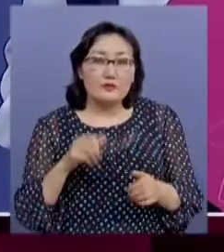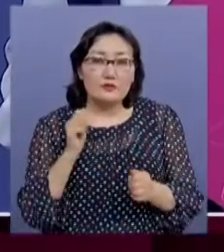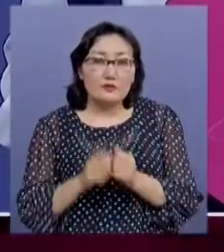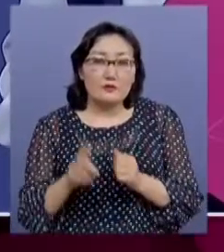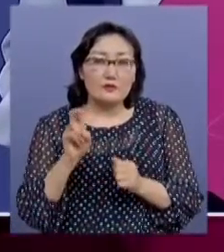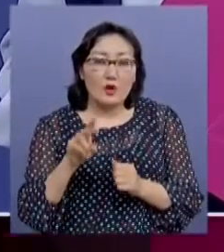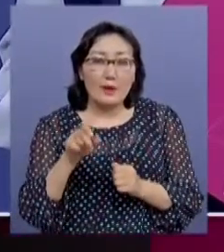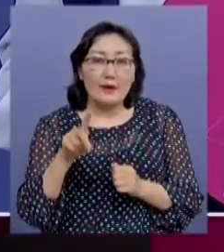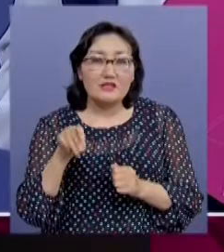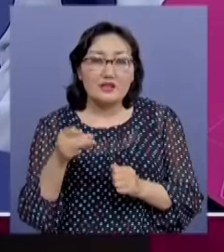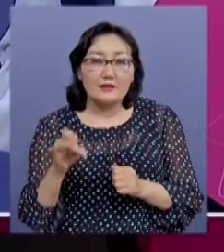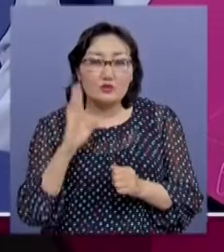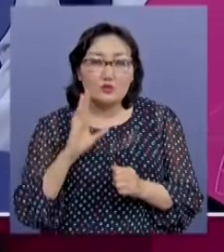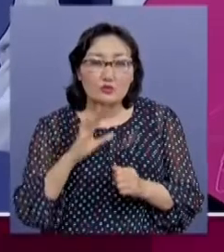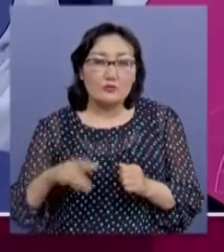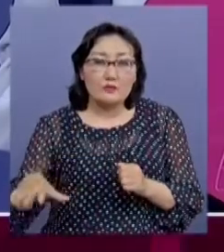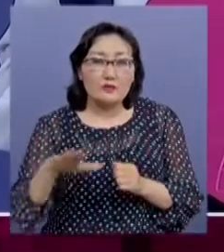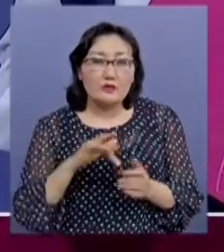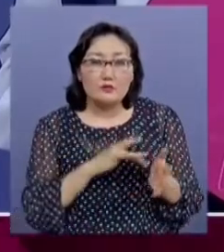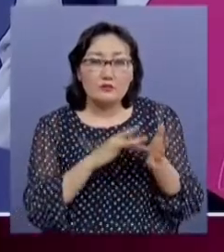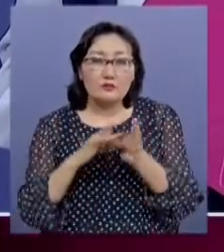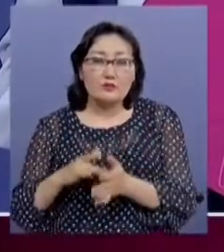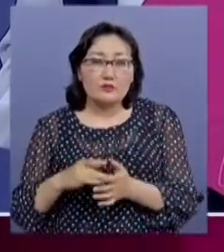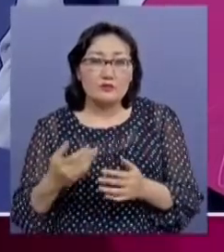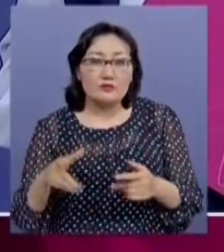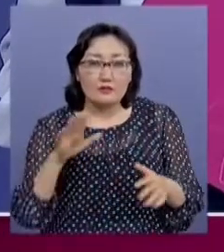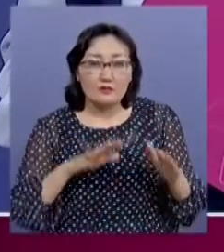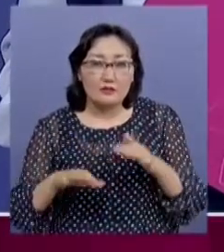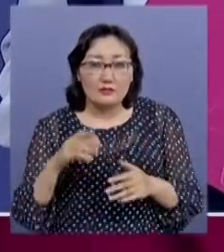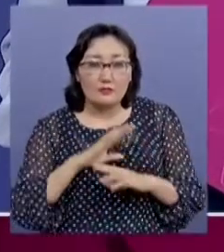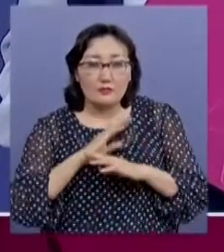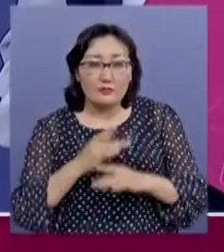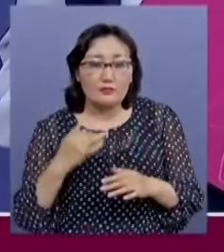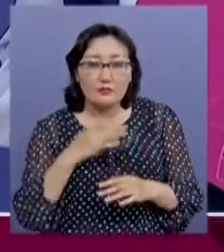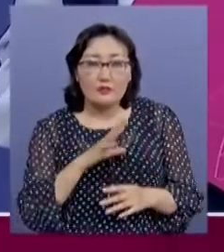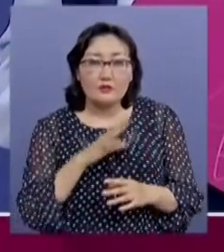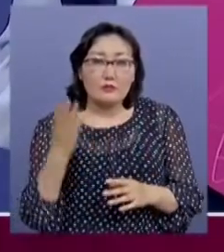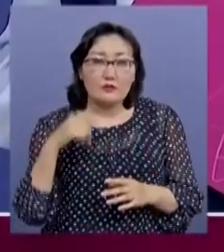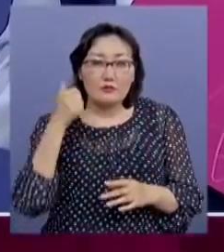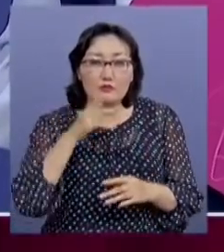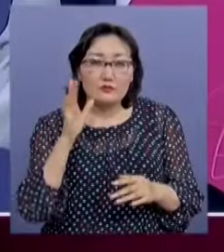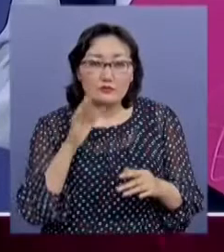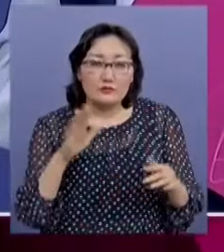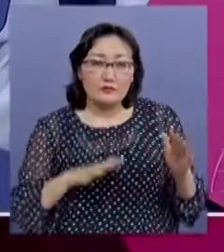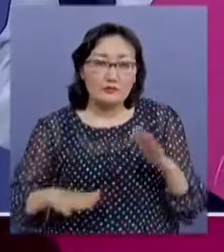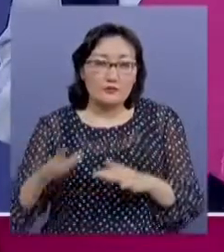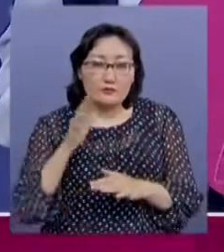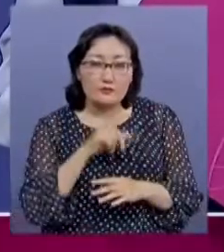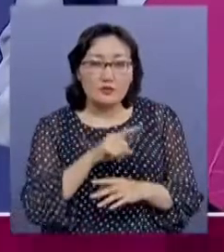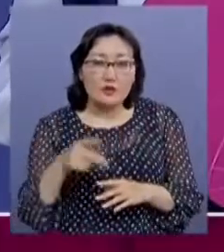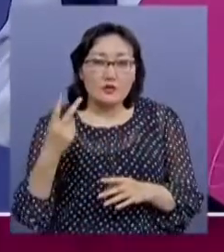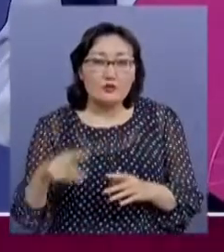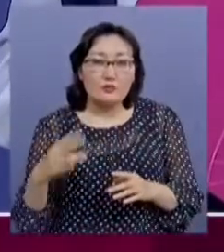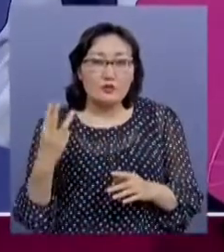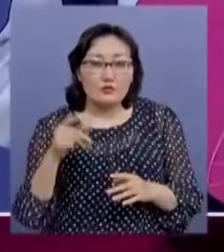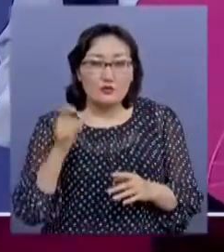жері Қапшағай су қоймасы. Бұл туристік орталық адам қазасы көп болатын жерлер тізіміне кіреді. Былтырғы шомылу маусымында ондағы жағажайларда 23 адам